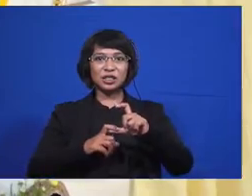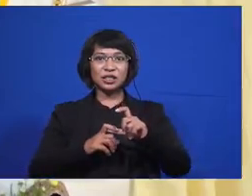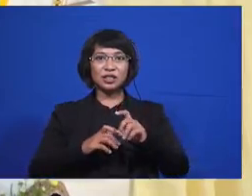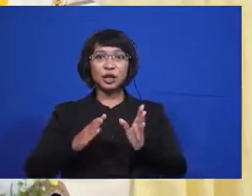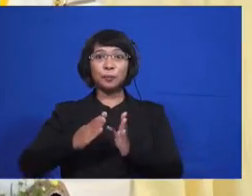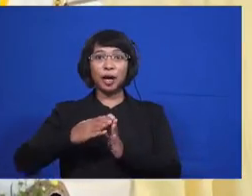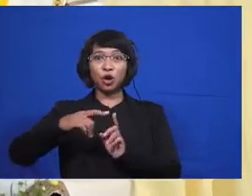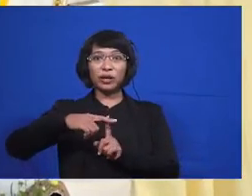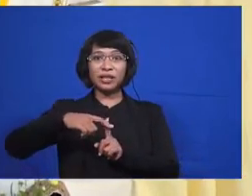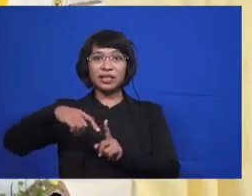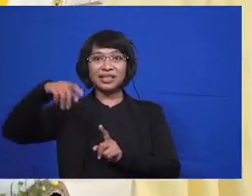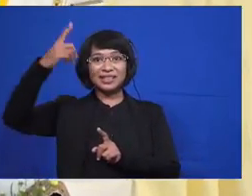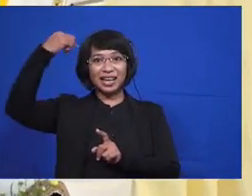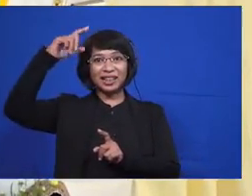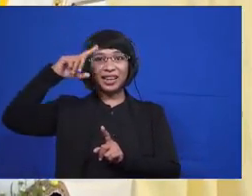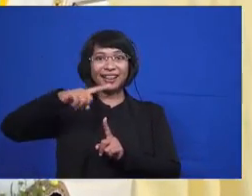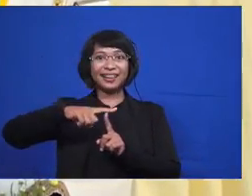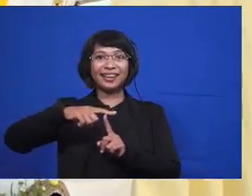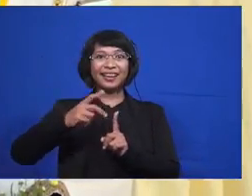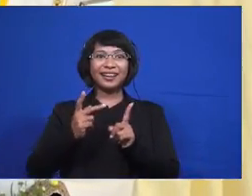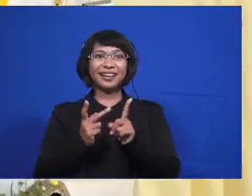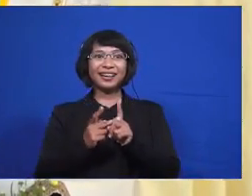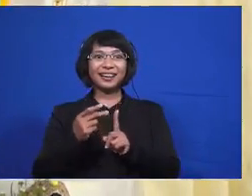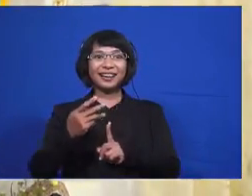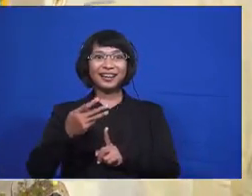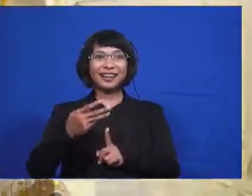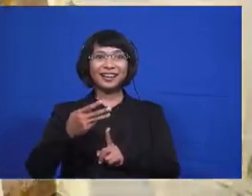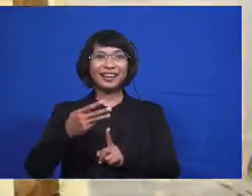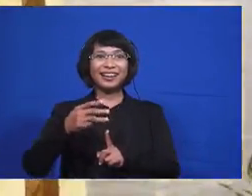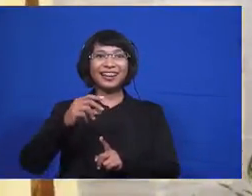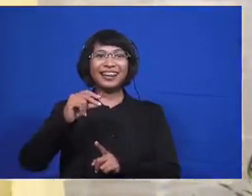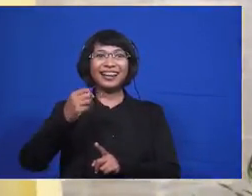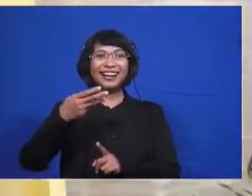Santa Teresia Jombor.